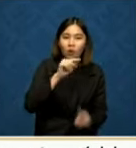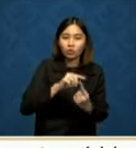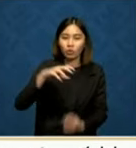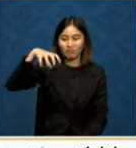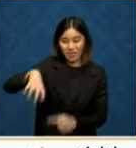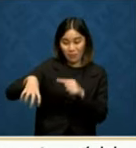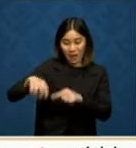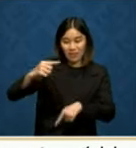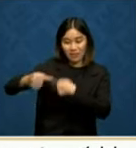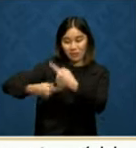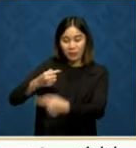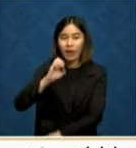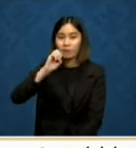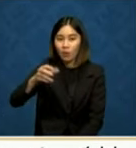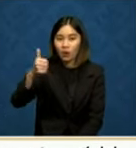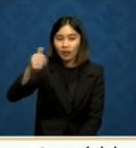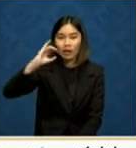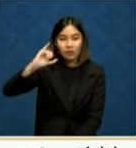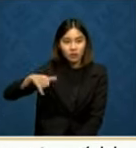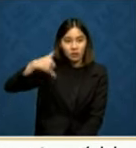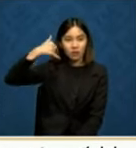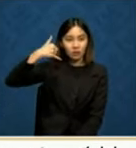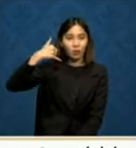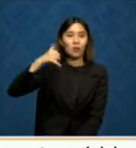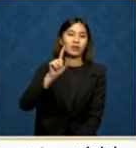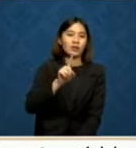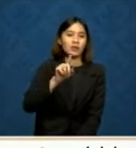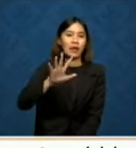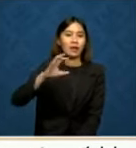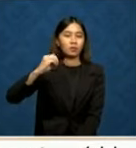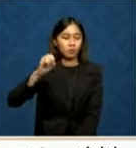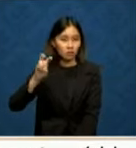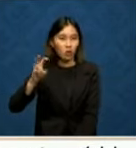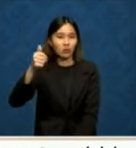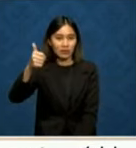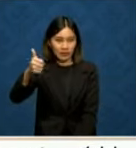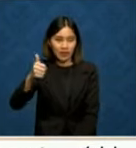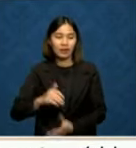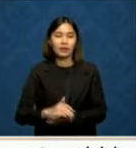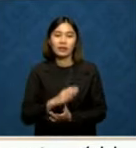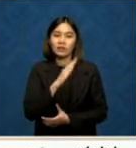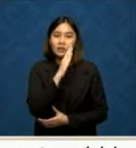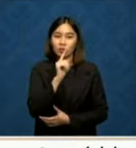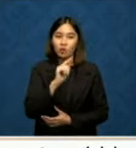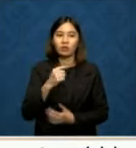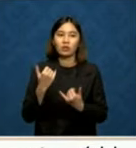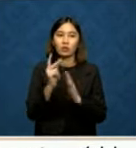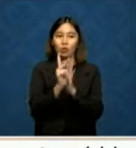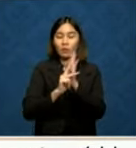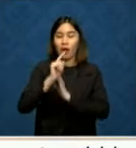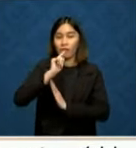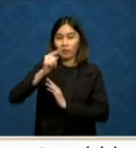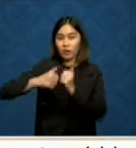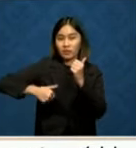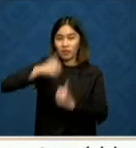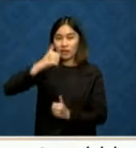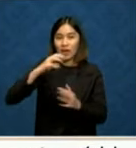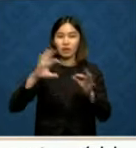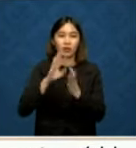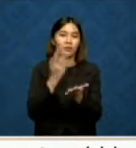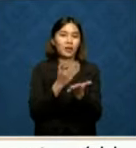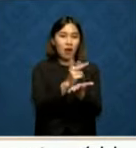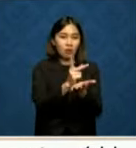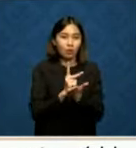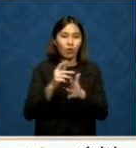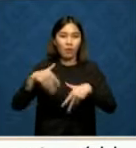ก่อนผหอพวกได้หรือใช้โทรศัพ์ 1502 นะคะเพราฉนั้นเราชนะคดีเรื่องการกู้ยืมเงิน